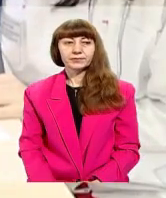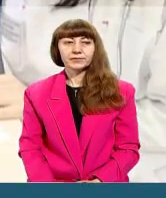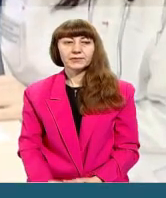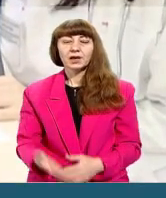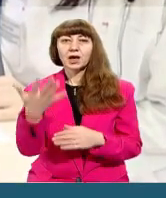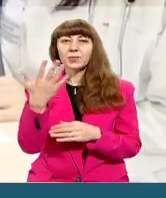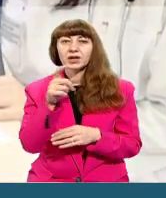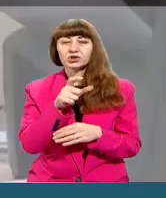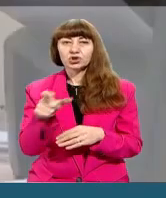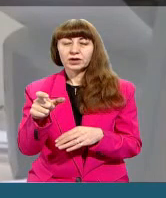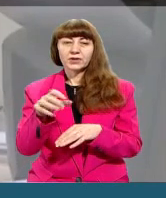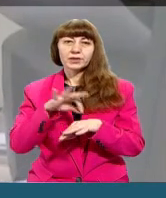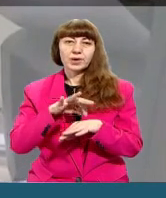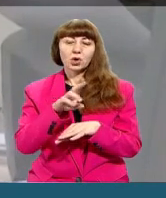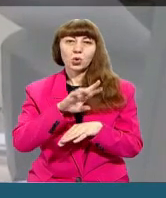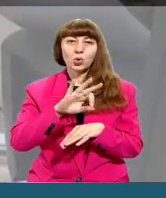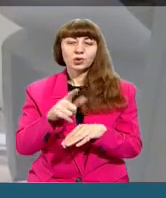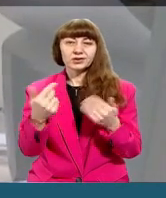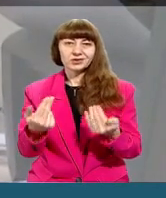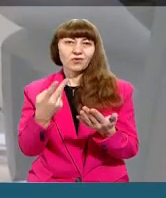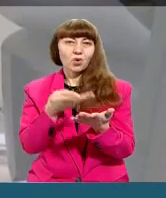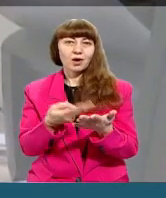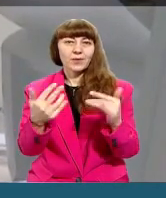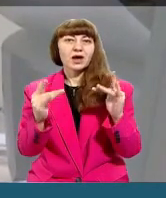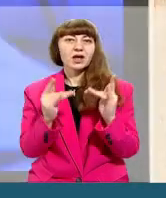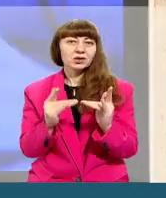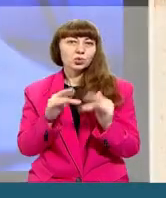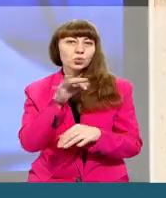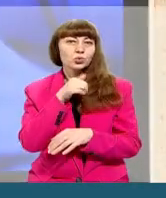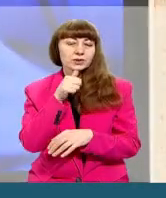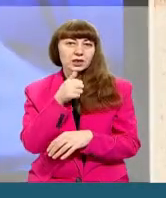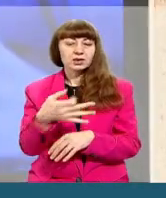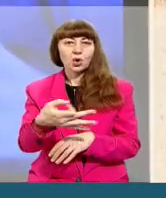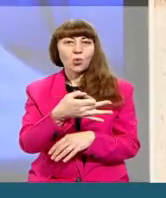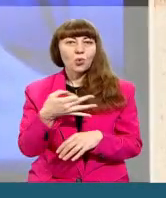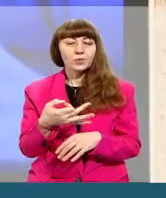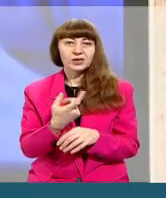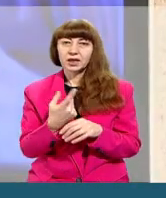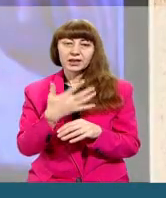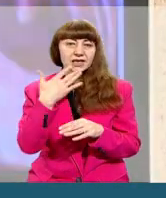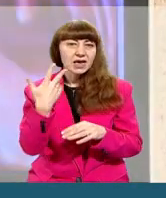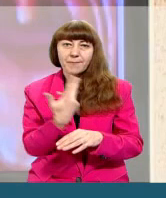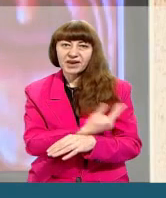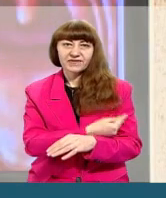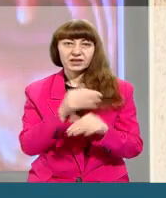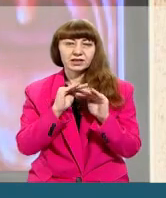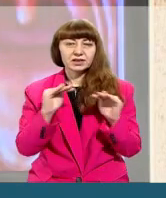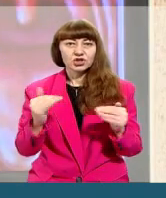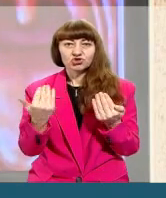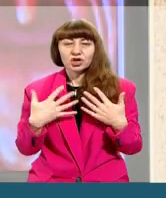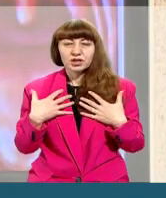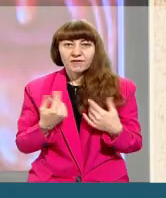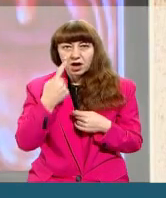5 человек с диагнозом корь сегодня находятся на стационарном лечении в Кустанайской области. Это непривитые дети. Сейчас их